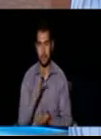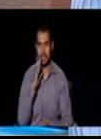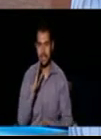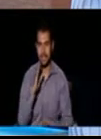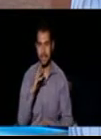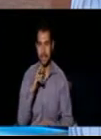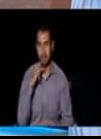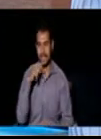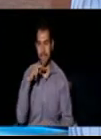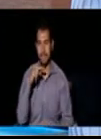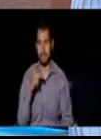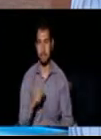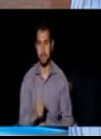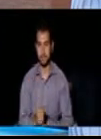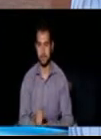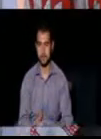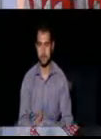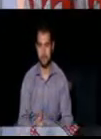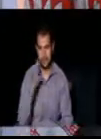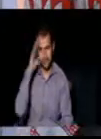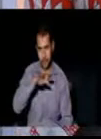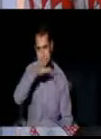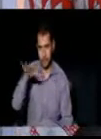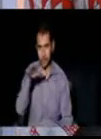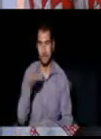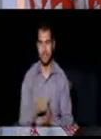الإشارة طبعا كلنا عارفينها. أهلا وسهلا بيكم.